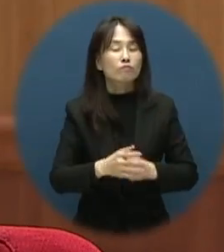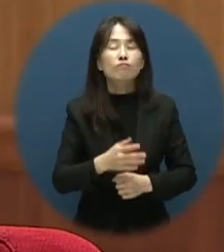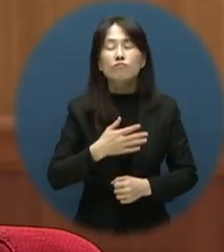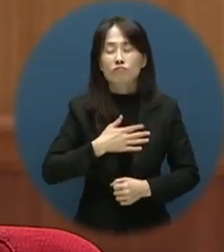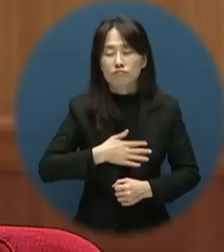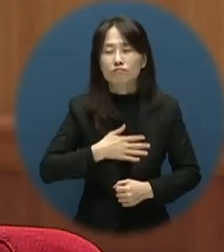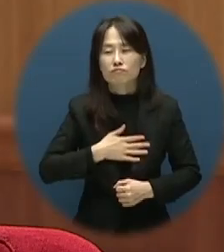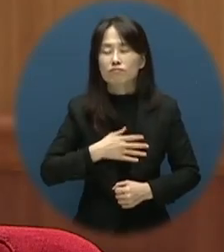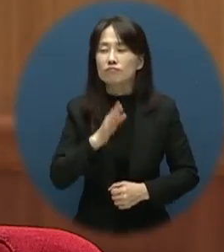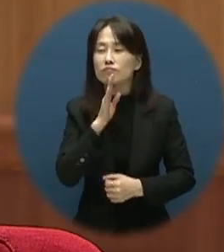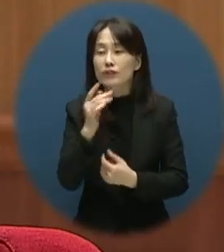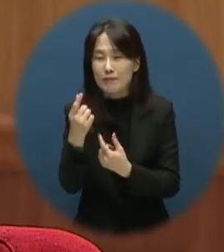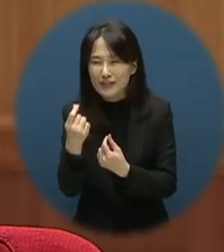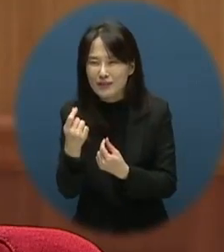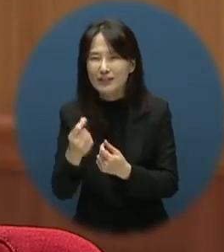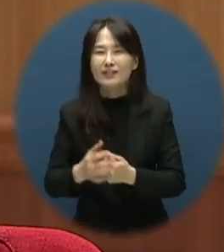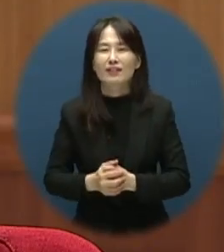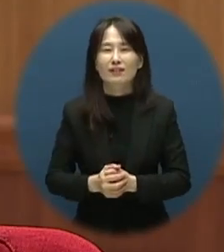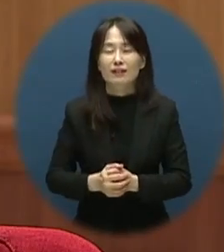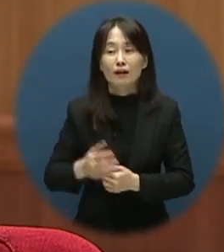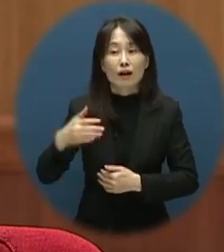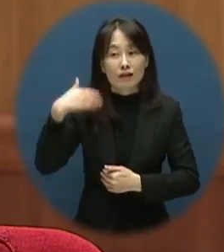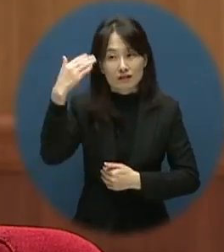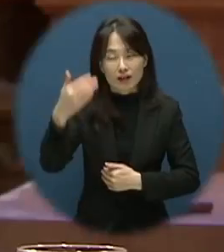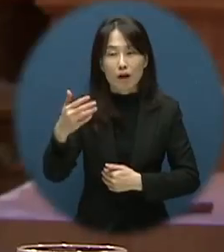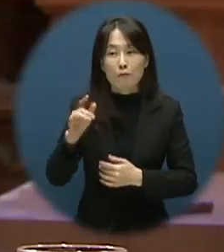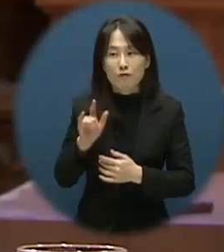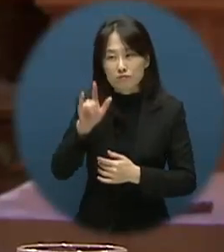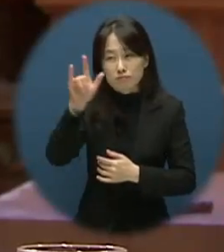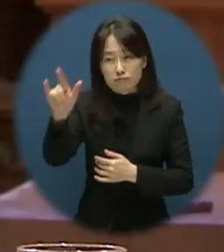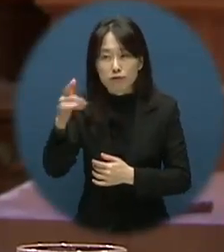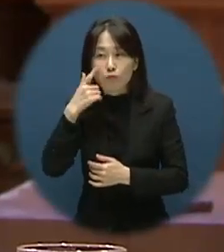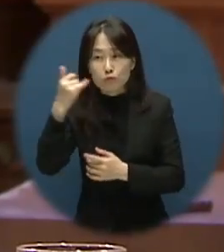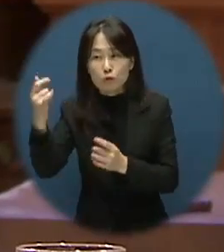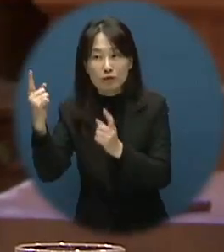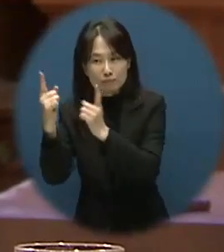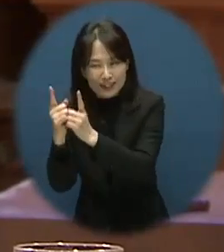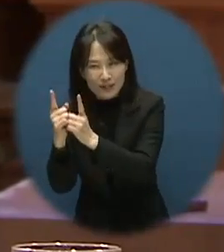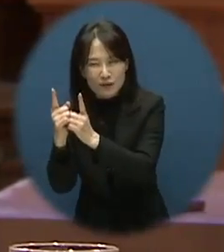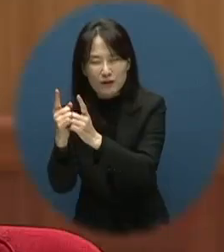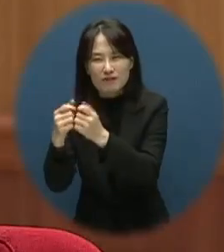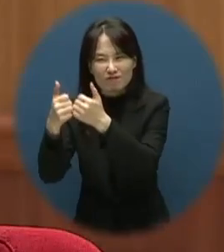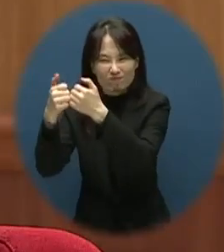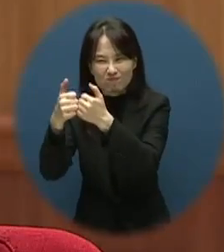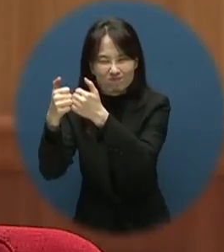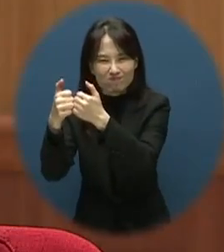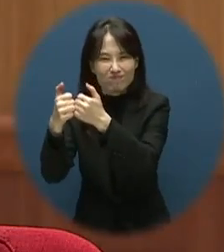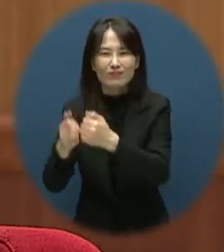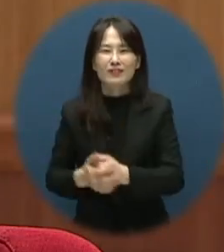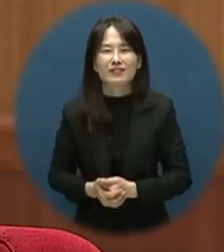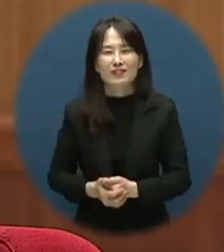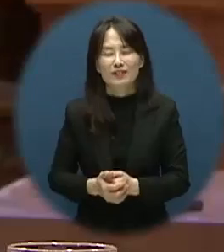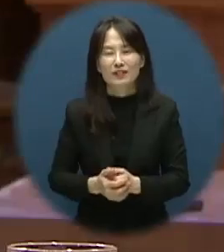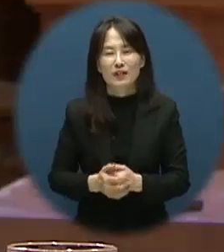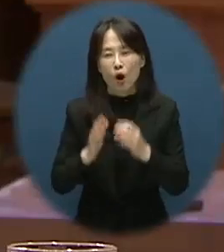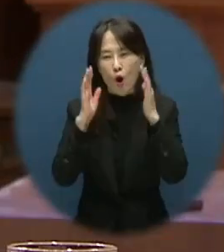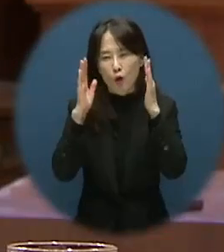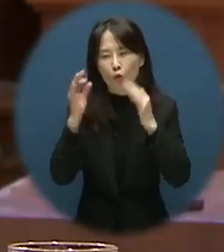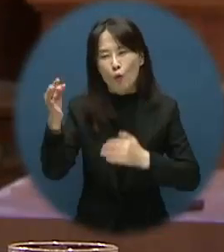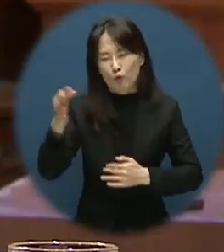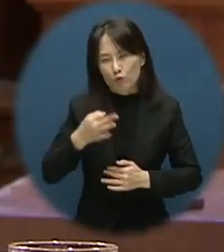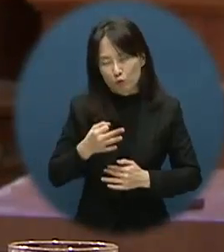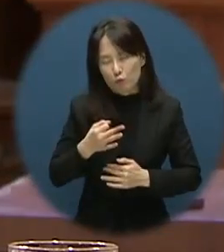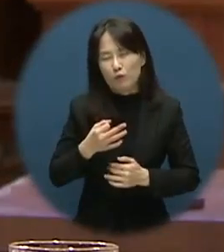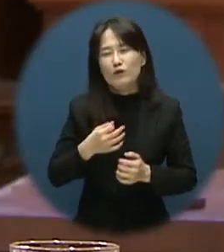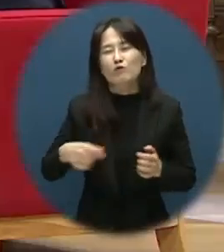부모님 뵙고, 그 얘기 했어요. 학비도 받아야 되고. 그렇죠. 학비도 받아야 되니까. 그 부모님이